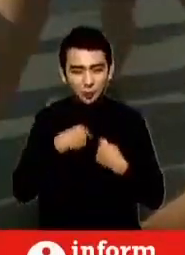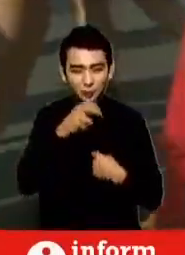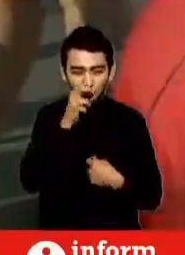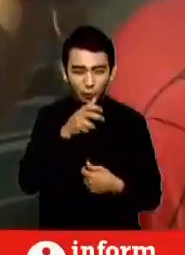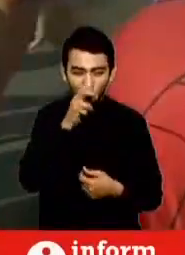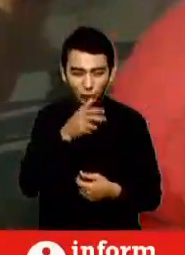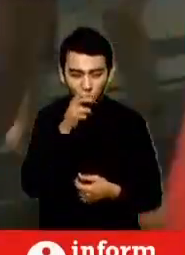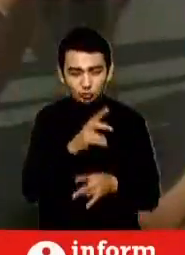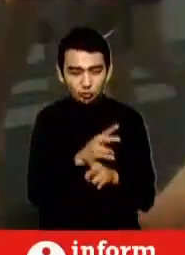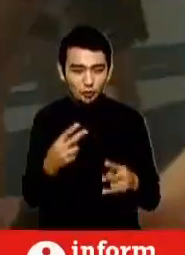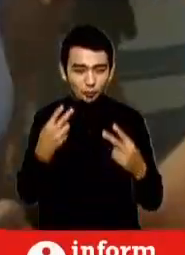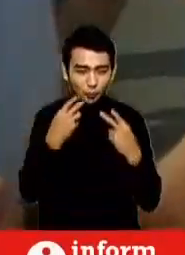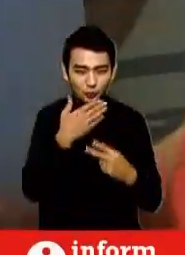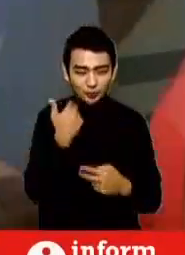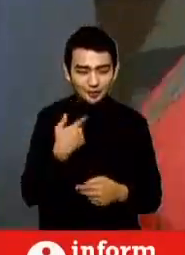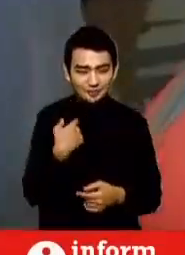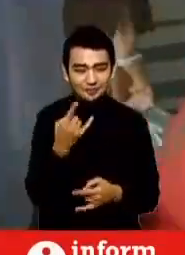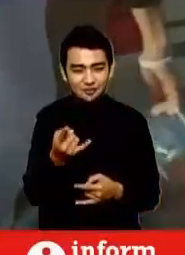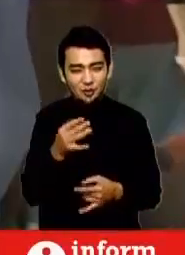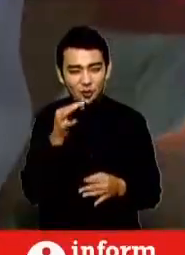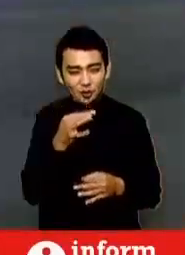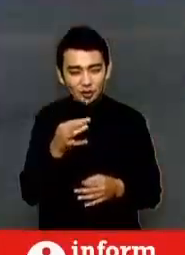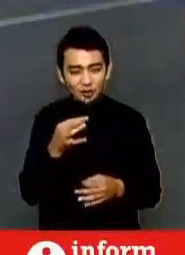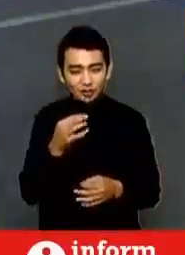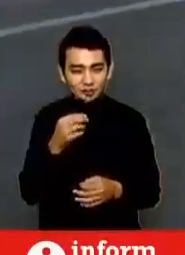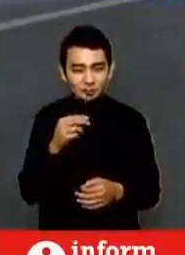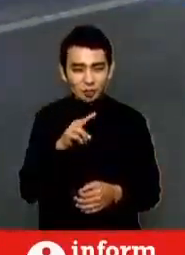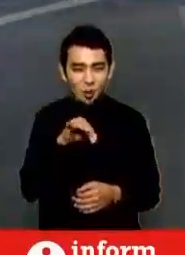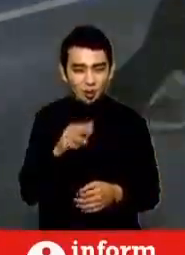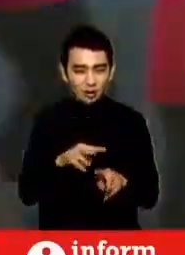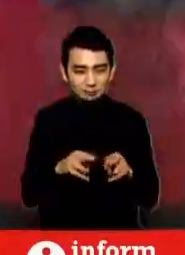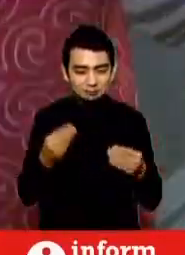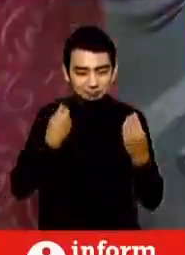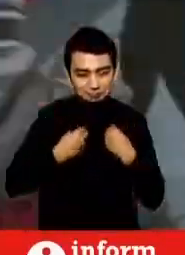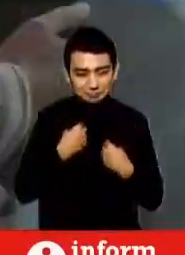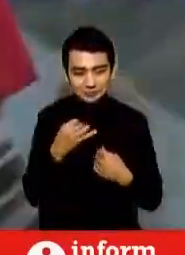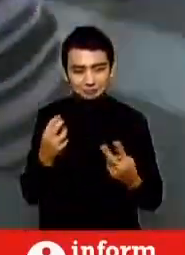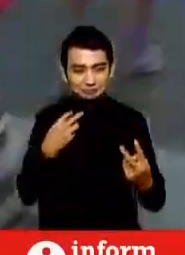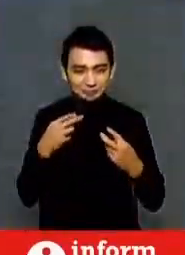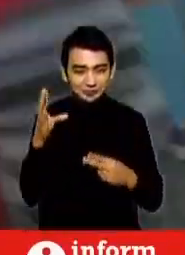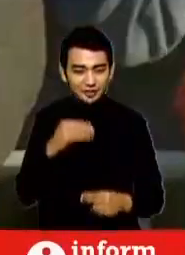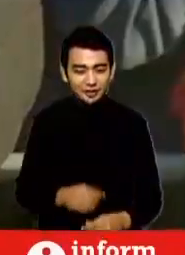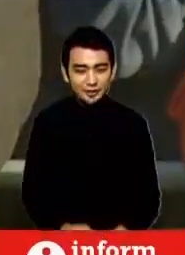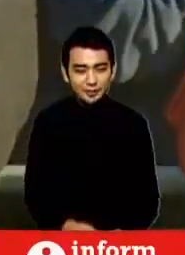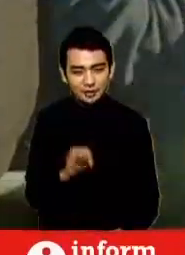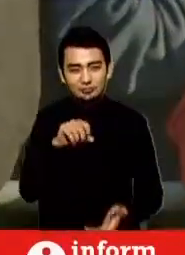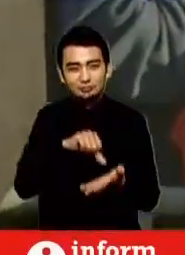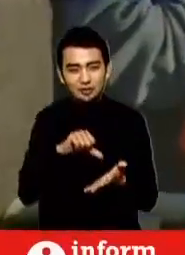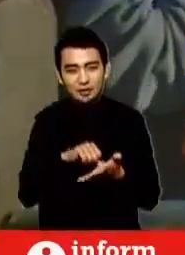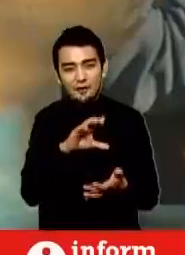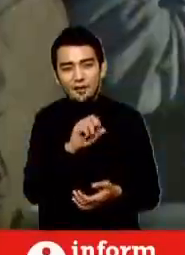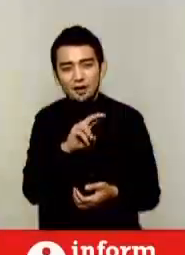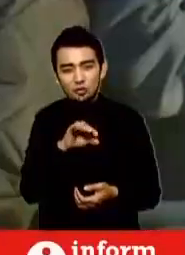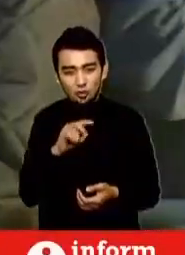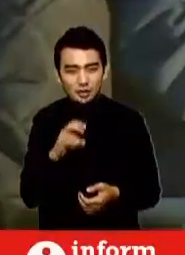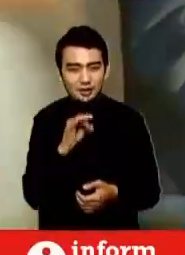скучно, все не замечают. О, Человек-паук! На протяжении всего пути бегунов подбадривали чирлидеры и волонтеры. А на